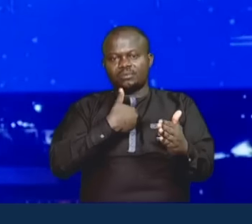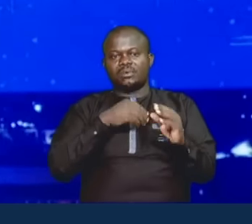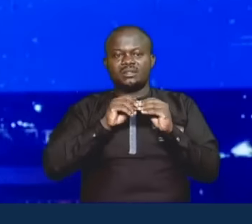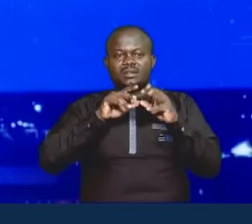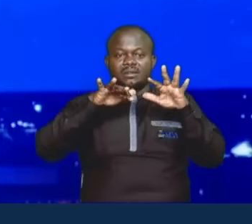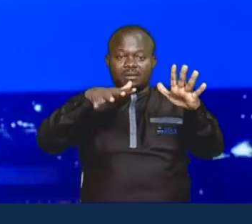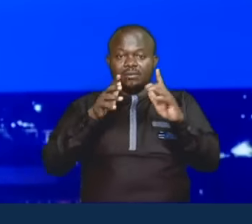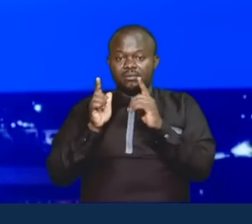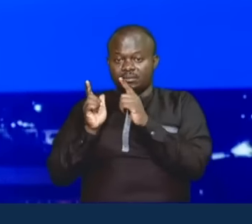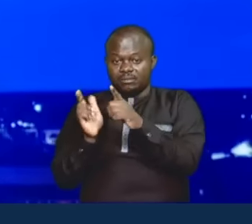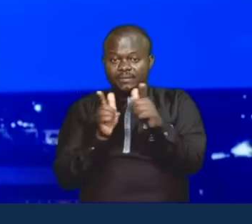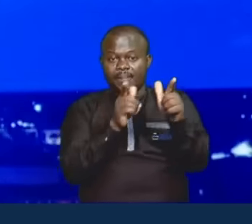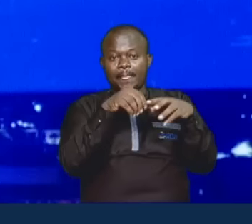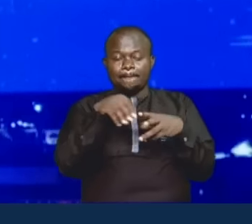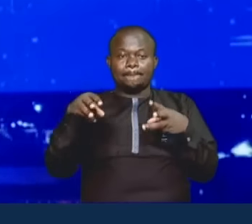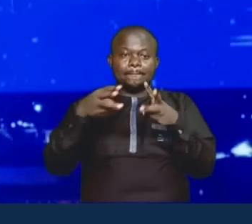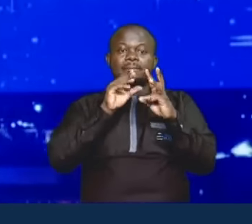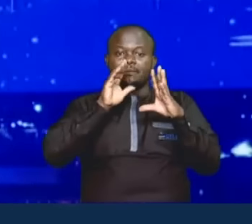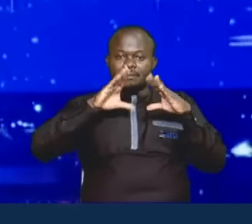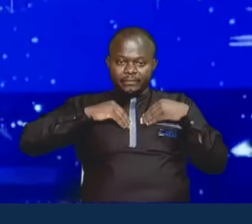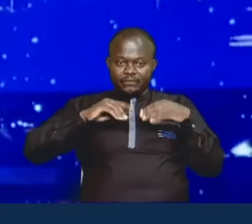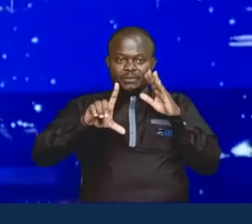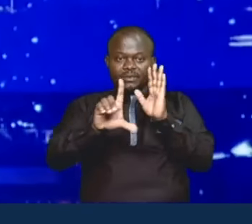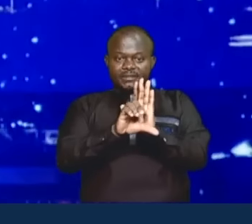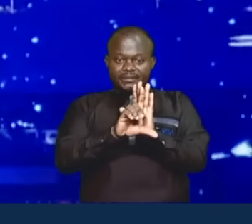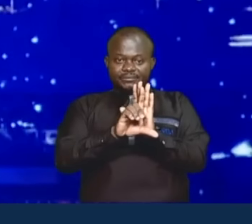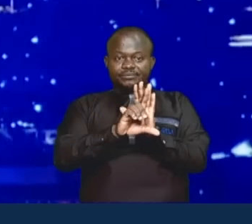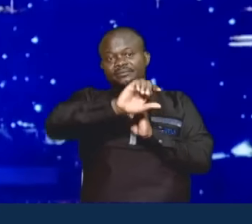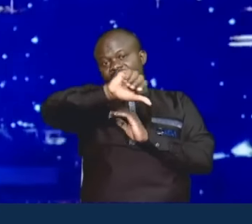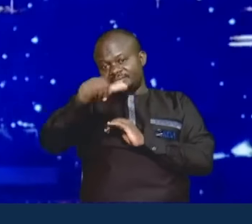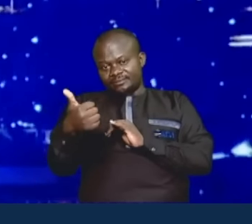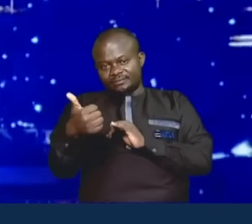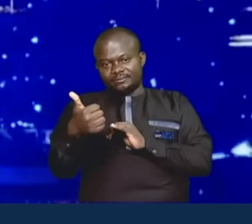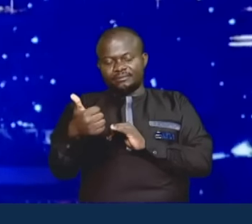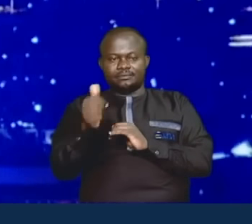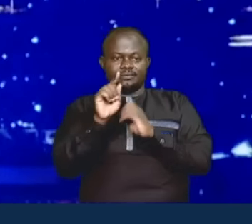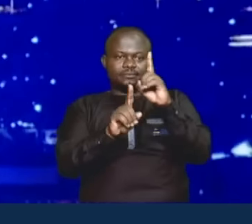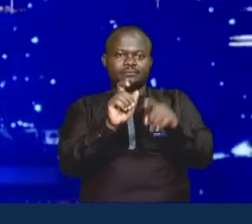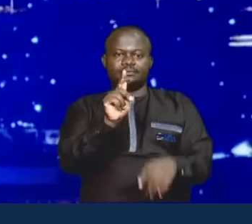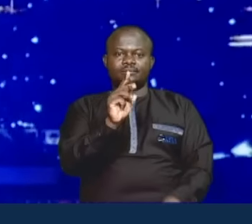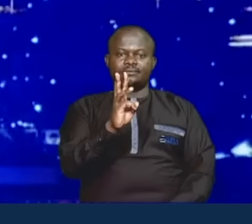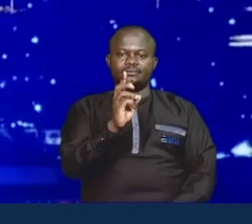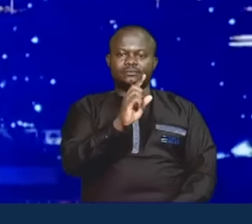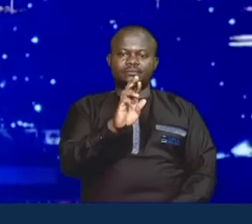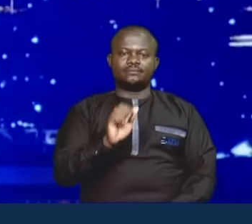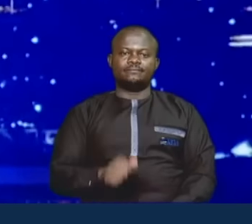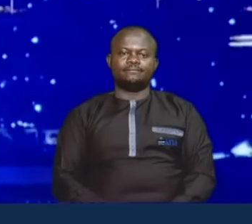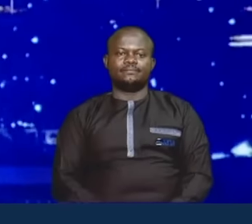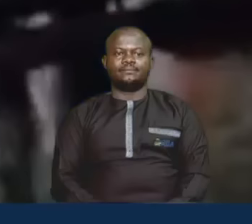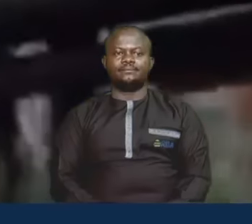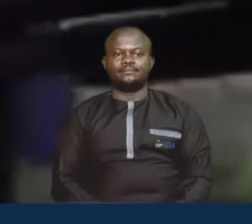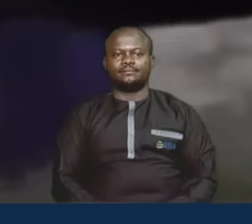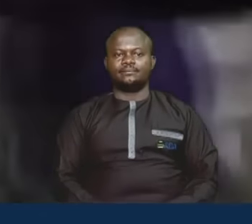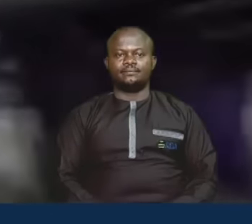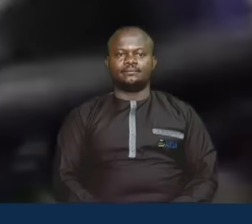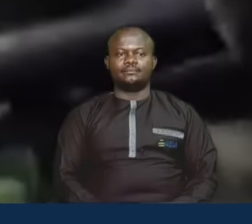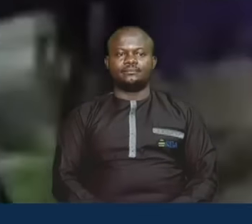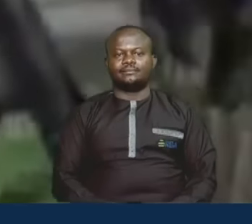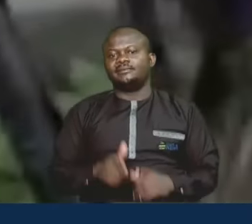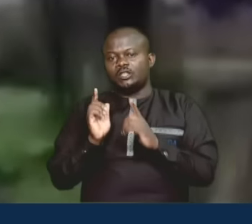n'ikwirakwizwa ry'intwaro mu buryo butemewe n'amategeko. Ibindi kuri inkuru reka tubibaze Kwizera John Patrick. Intwaro